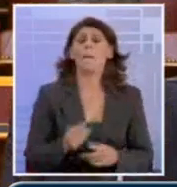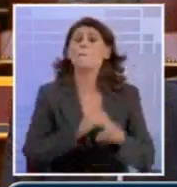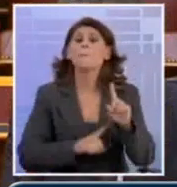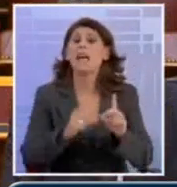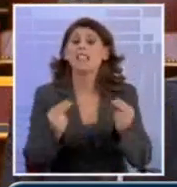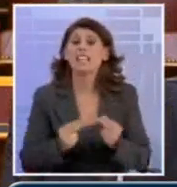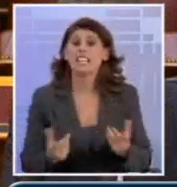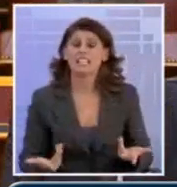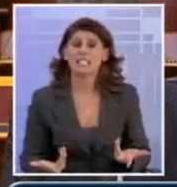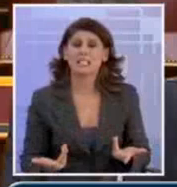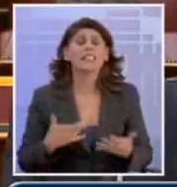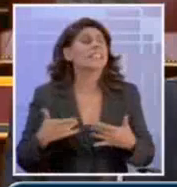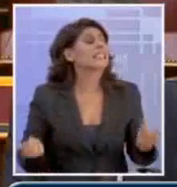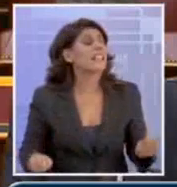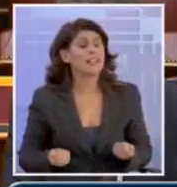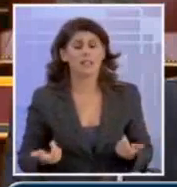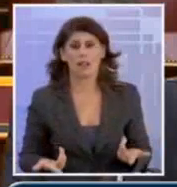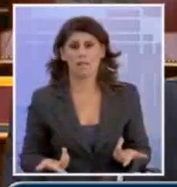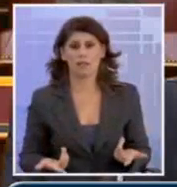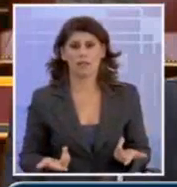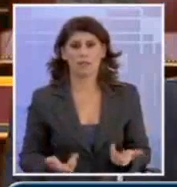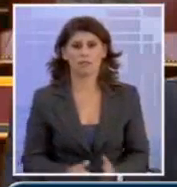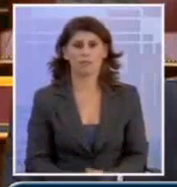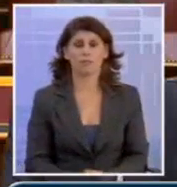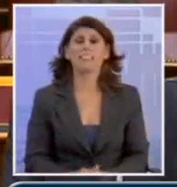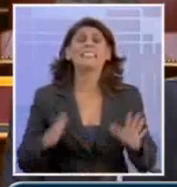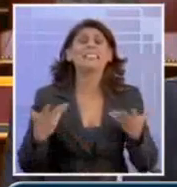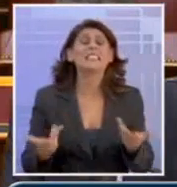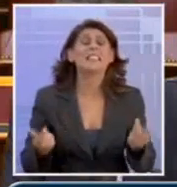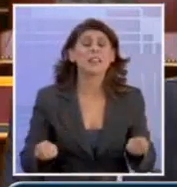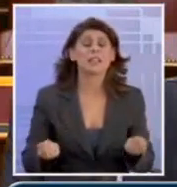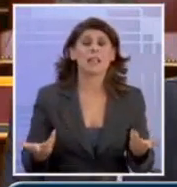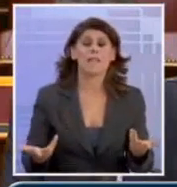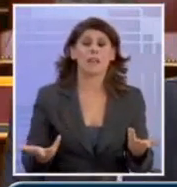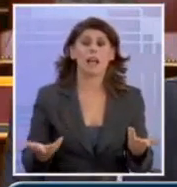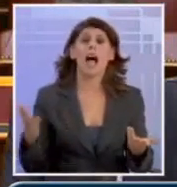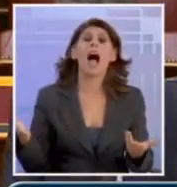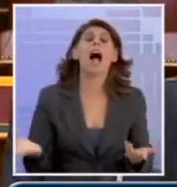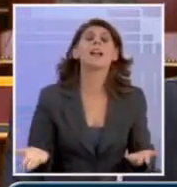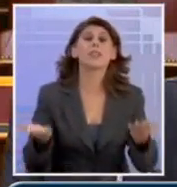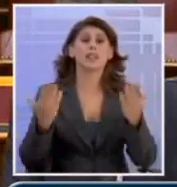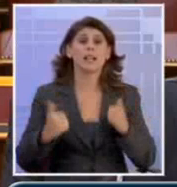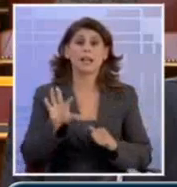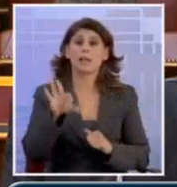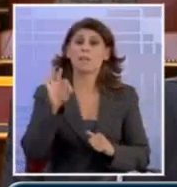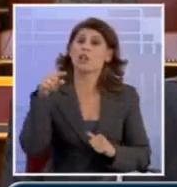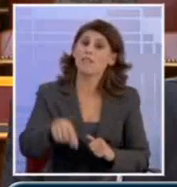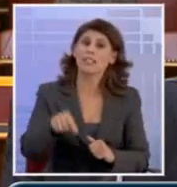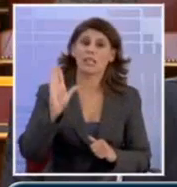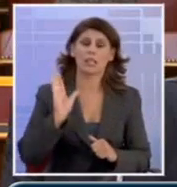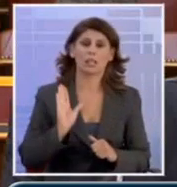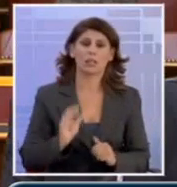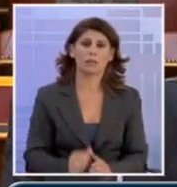λύση? Τι θα συνέβαινε? Τι θα συνέβαινε εάν δεν είχαμε κάνει την επιλογή αυτή?